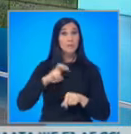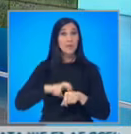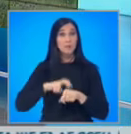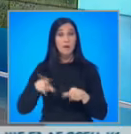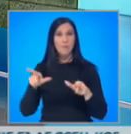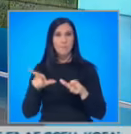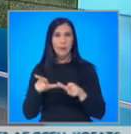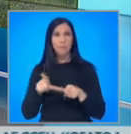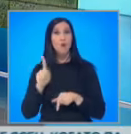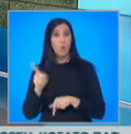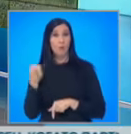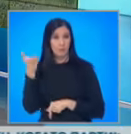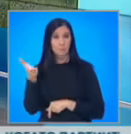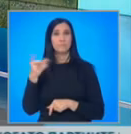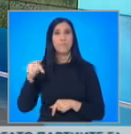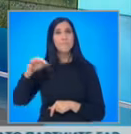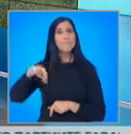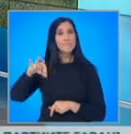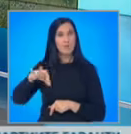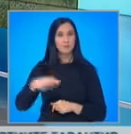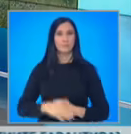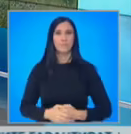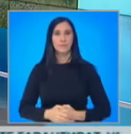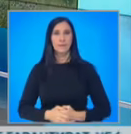Малинова, която, както виждаме, е съвсем близо до огъня.